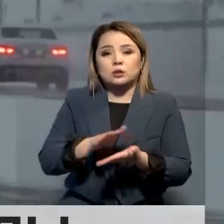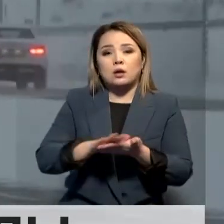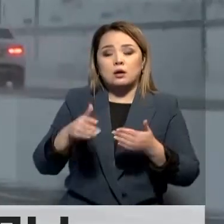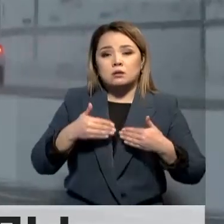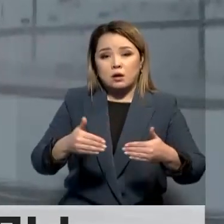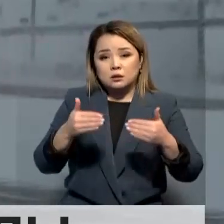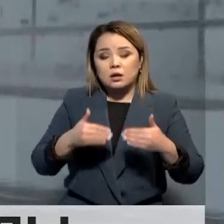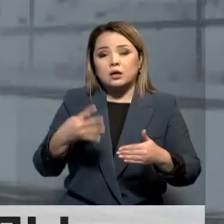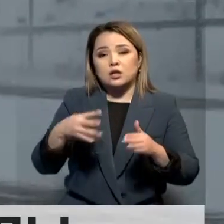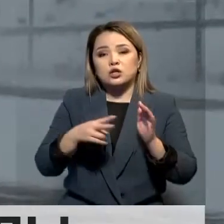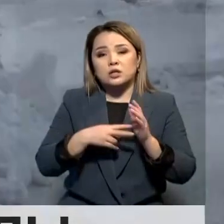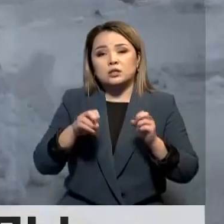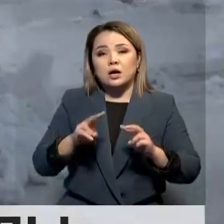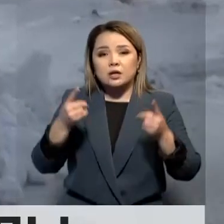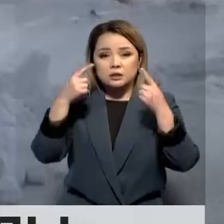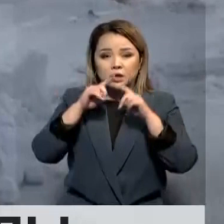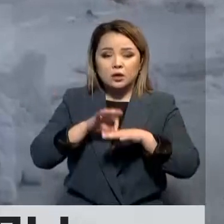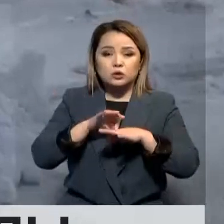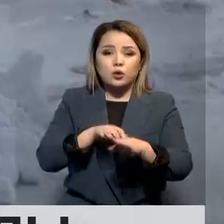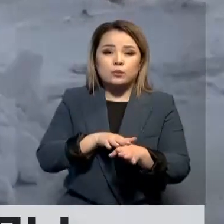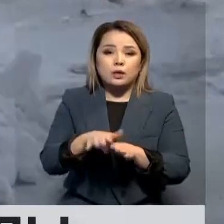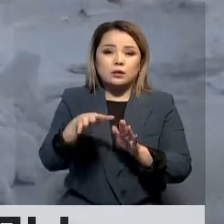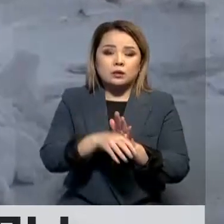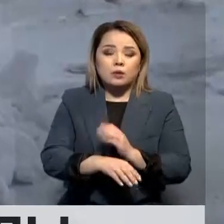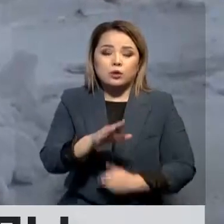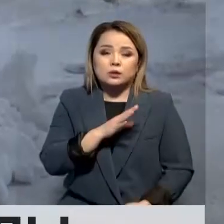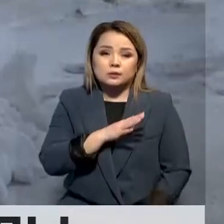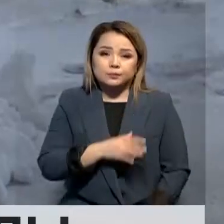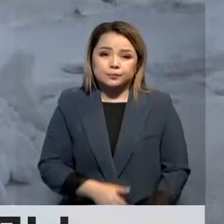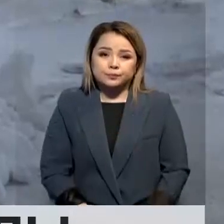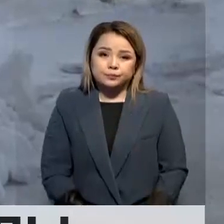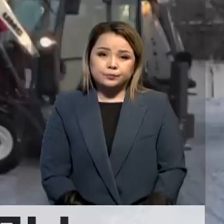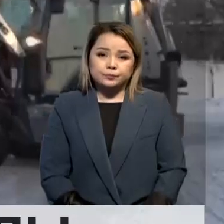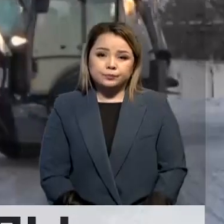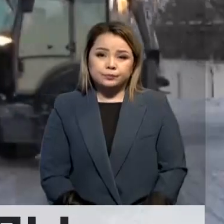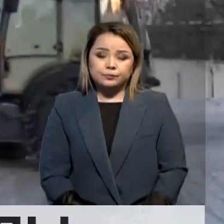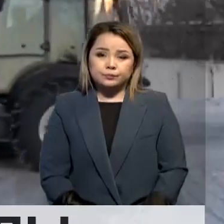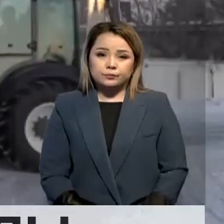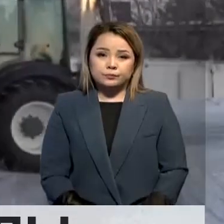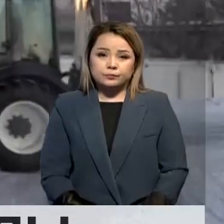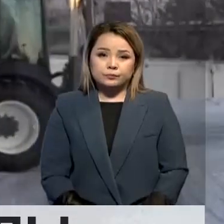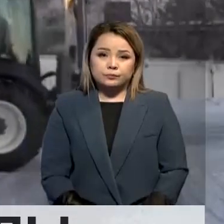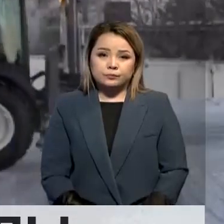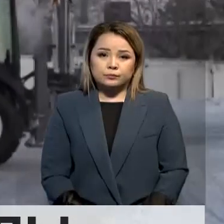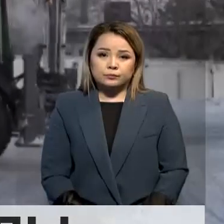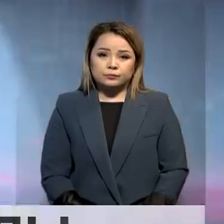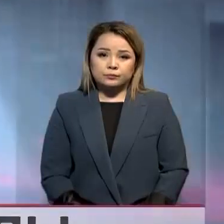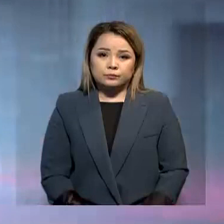47 арнайы техника жұмылдырылған. Меншікті тілшілердің көмегімен Айдарбек Айтмұхамбетұлы, Хабар 24.